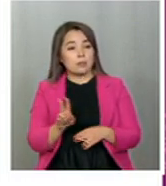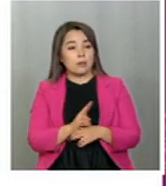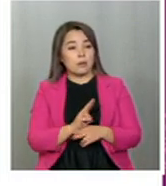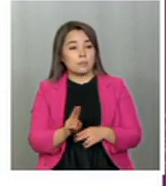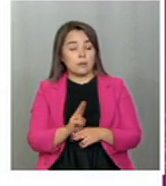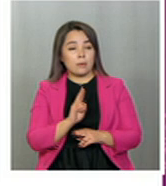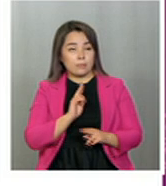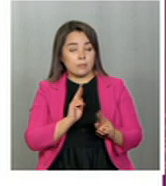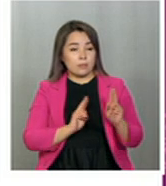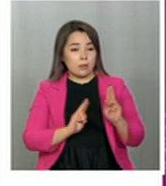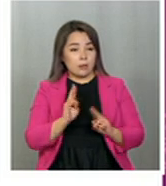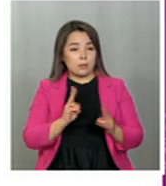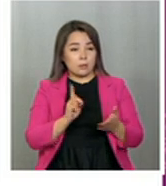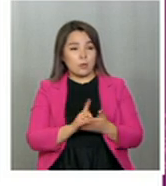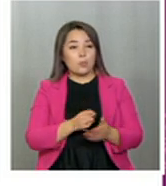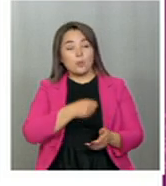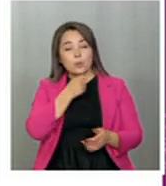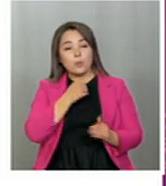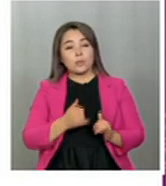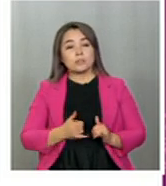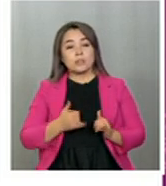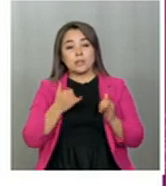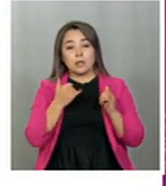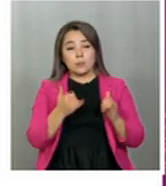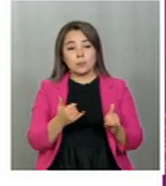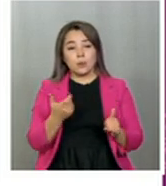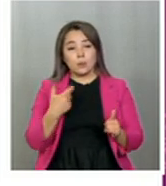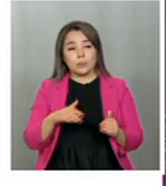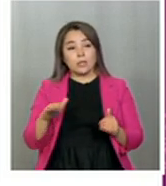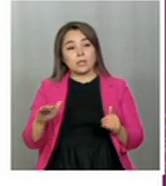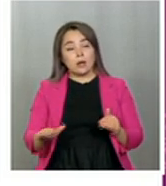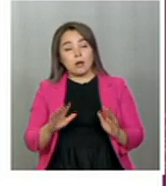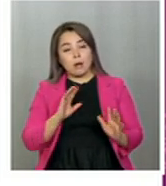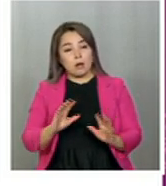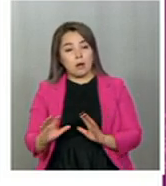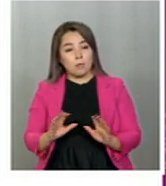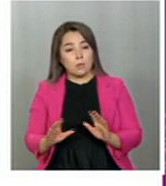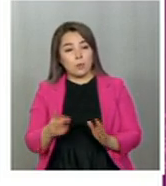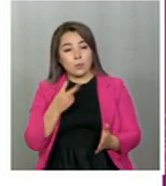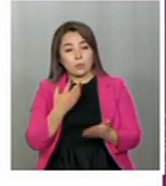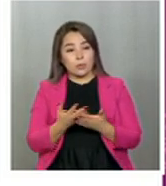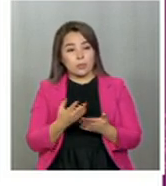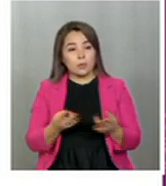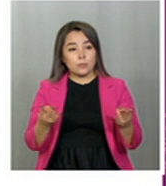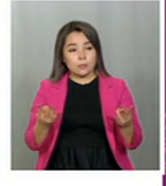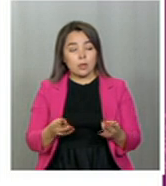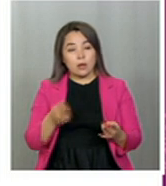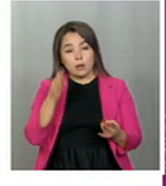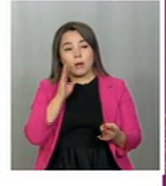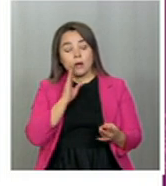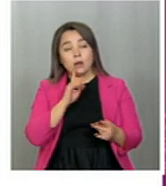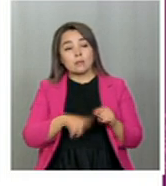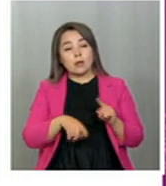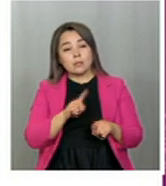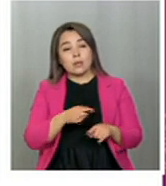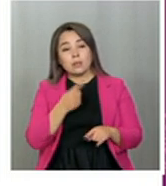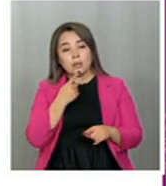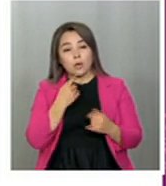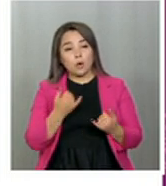сақтауға, үлкендерді сыйлауға, өзінен кішілерге қамқорлық көрсетуге, ана тілін